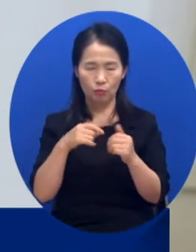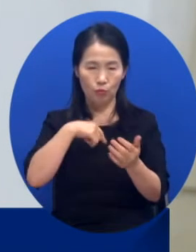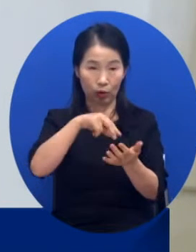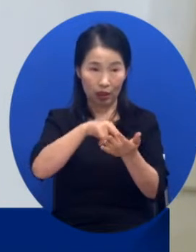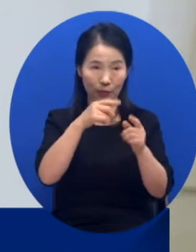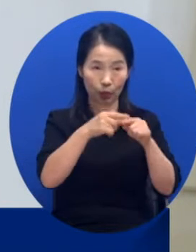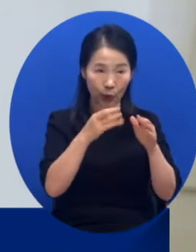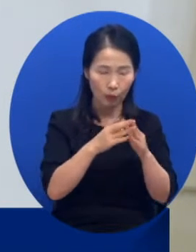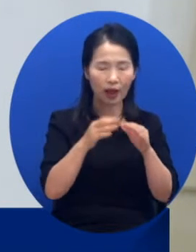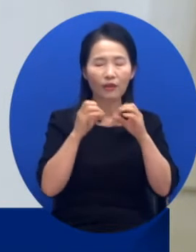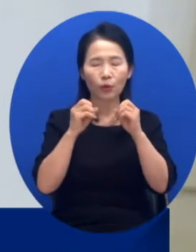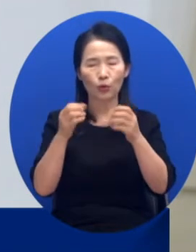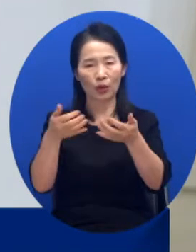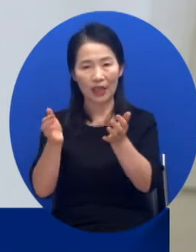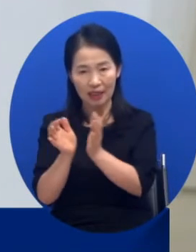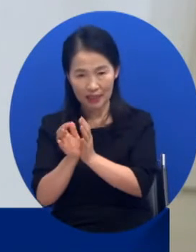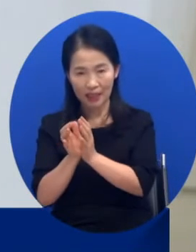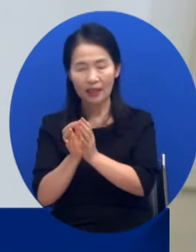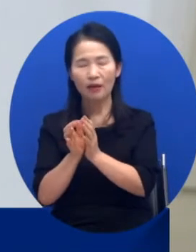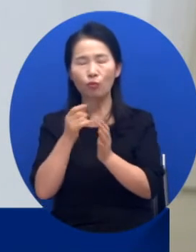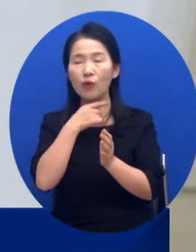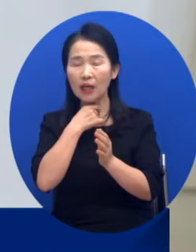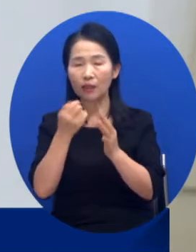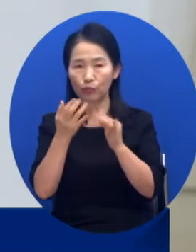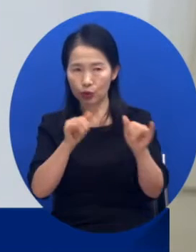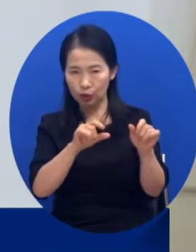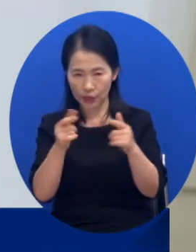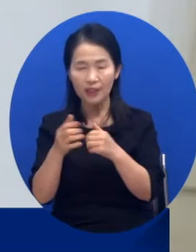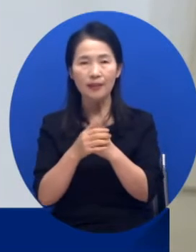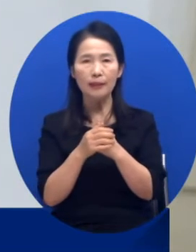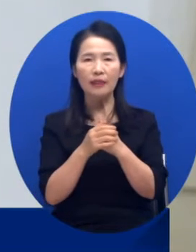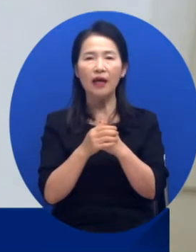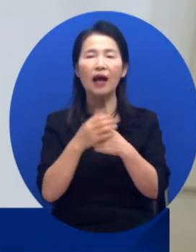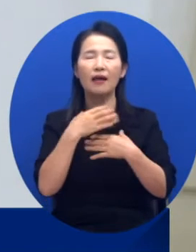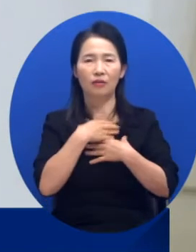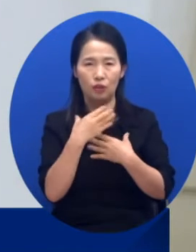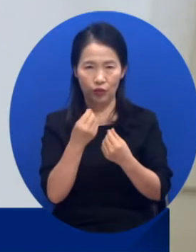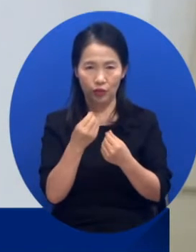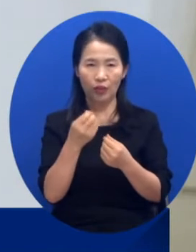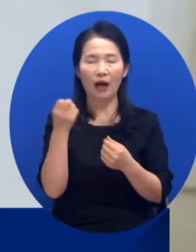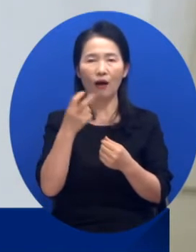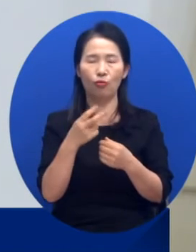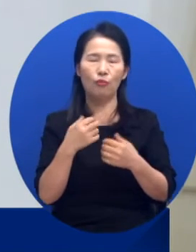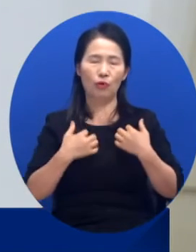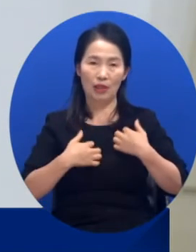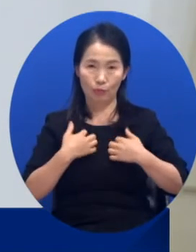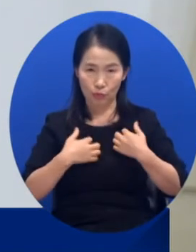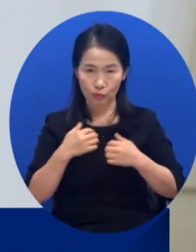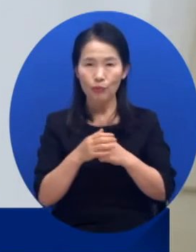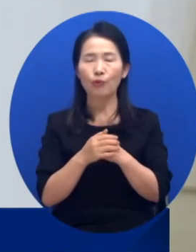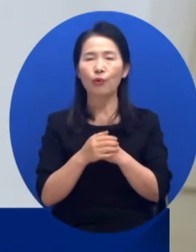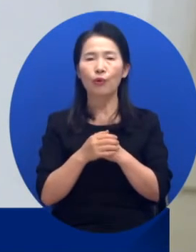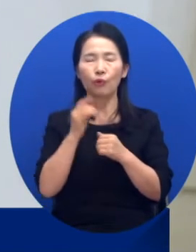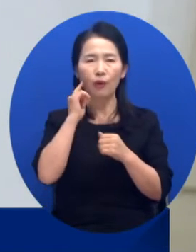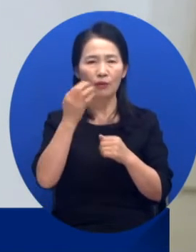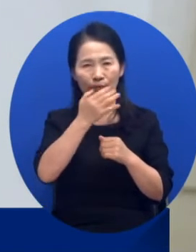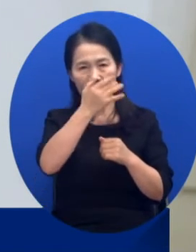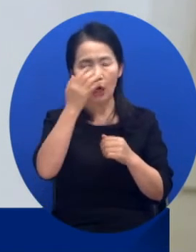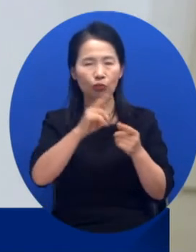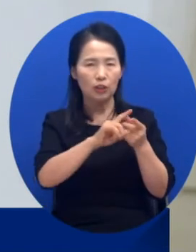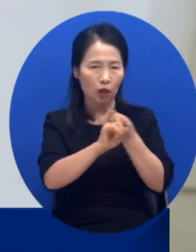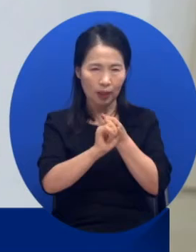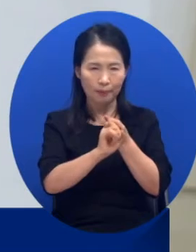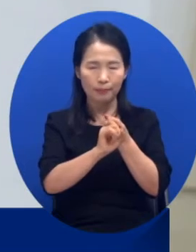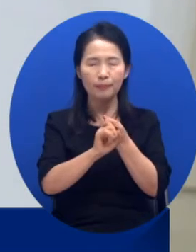독립교회와 독립선교단체를 추구하는 분들에게 참 그 안전하고 기쁘고 또 아름다운 그 연합을 이룰